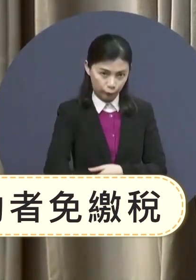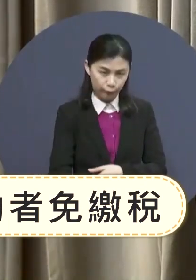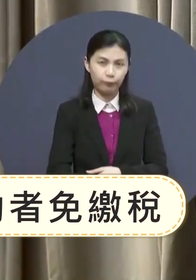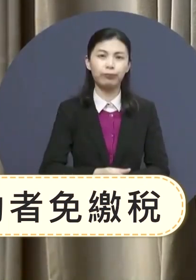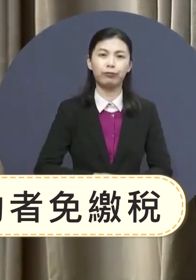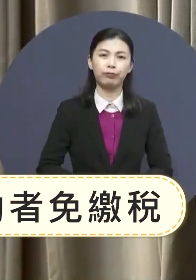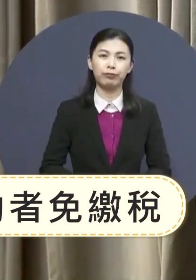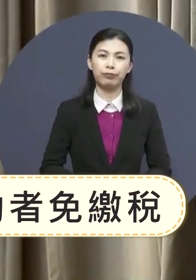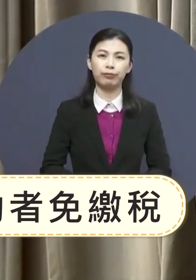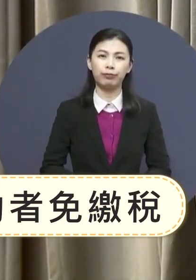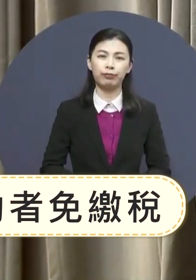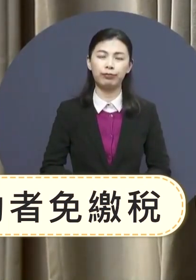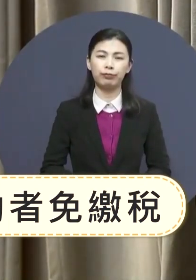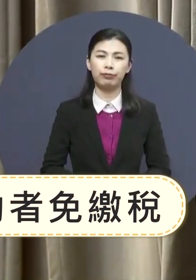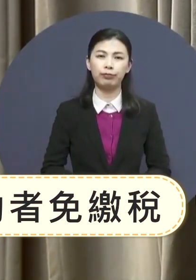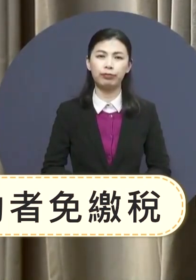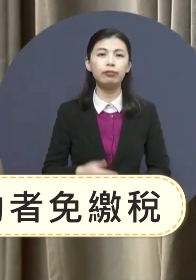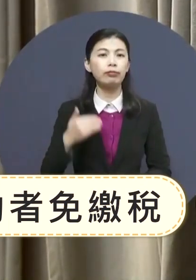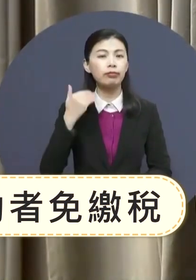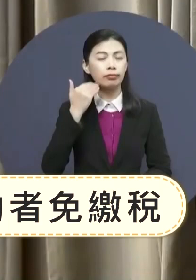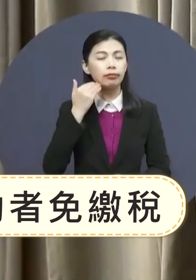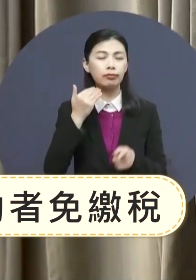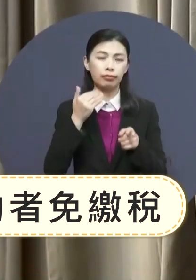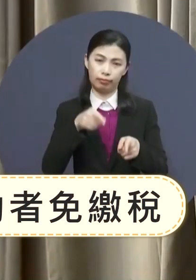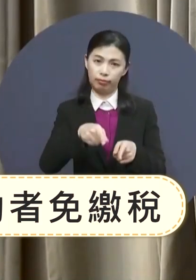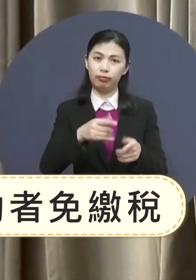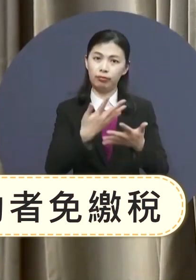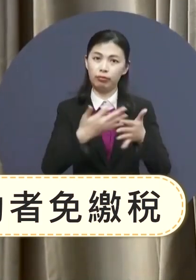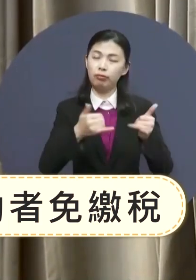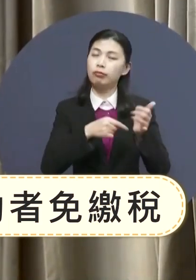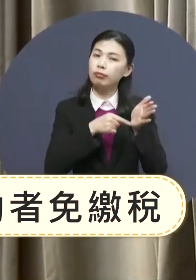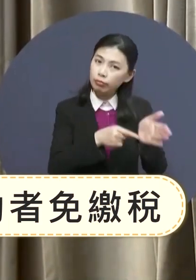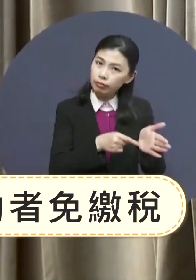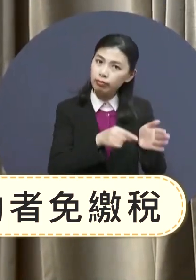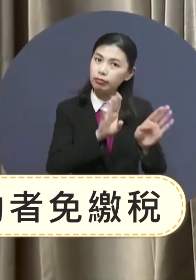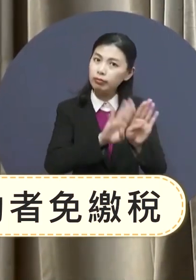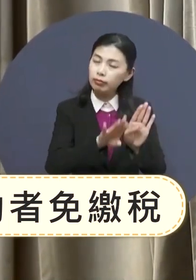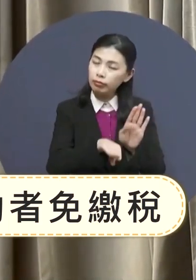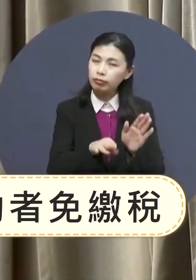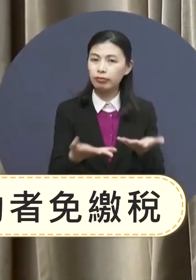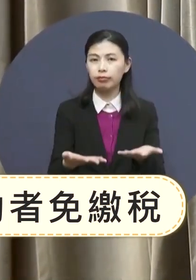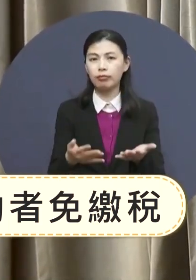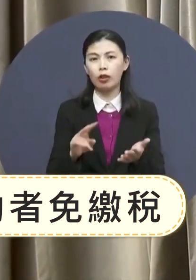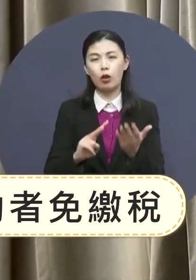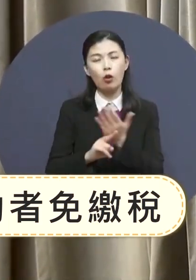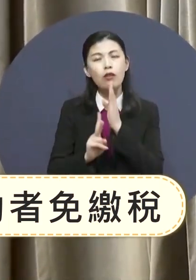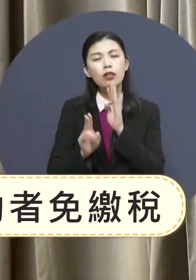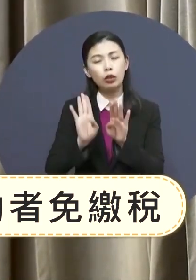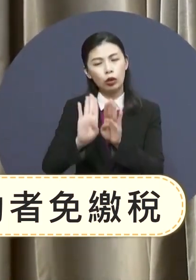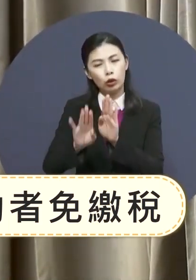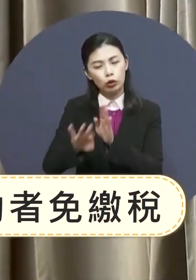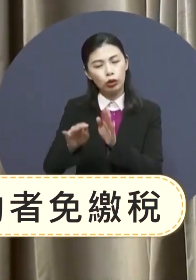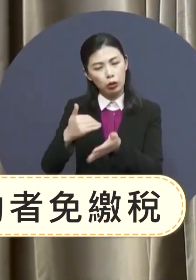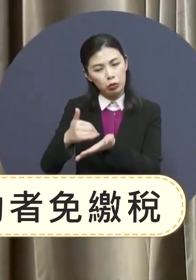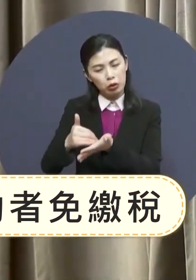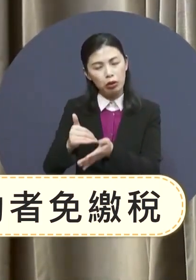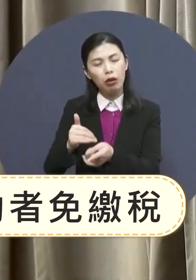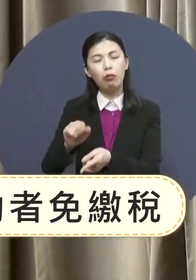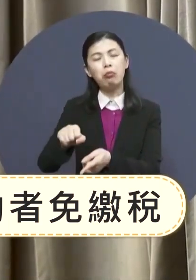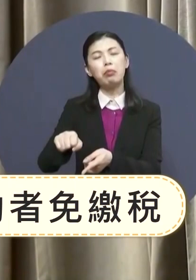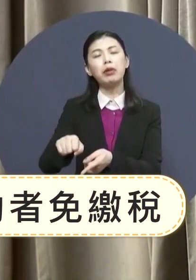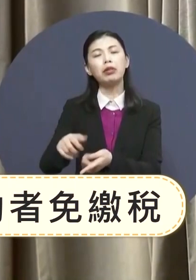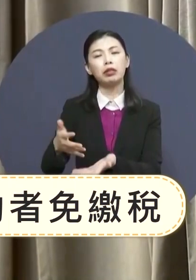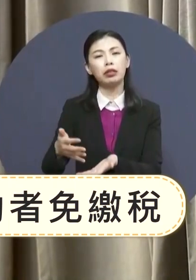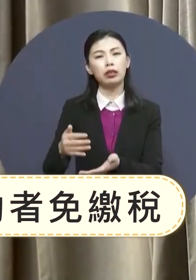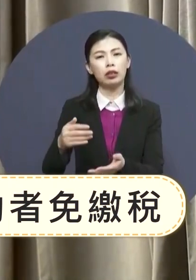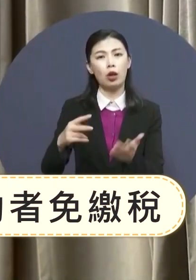则上呢，就是只要你是采用网络申报啊，好，或者是用税额试算来回复确认的案件，或者你是